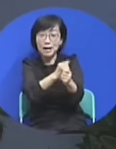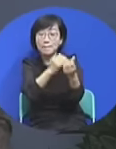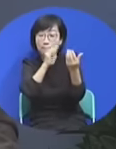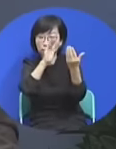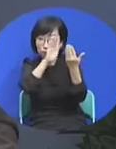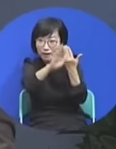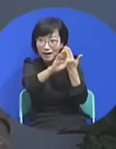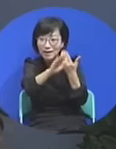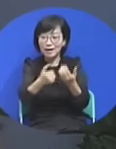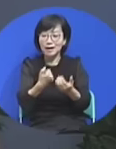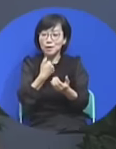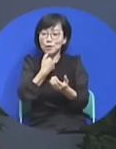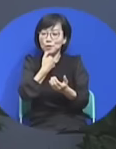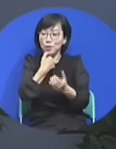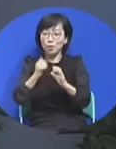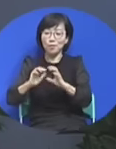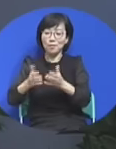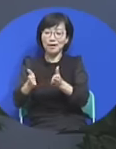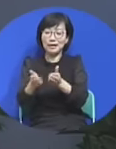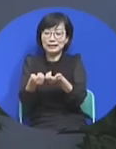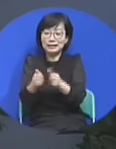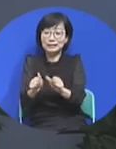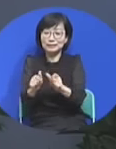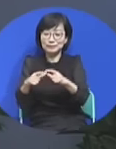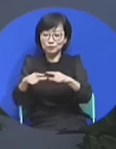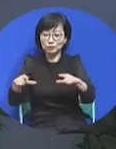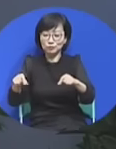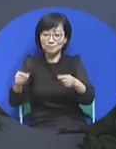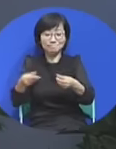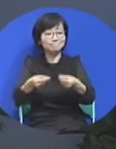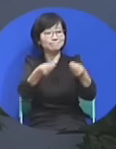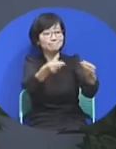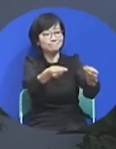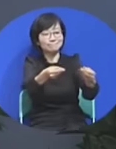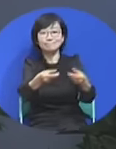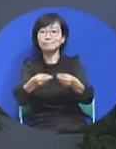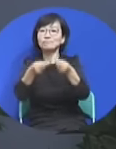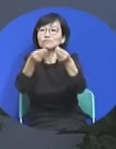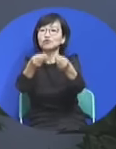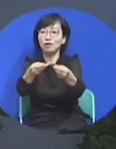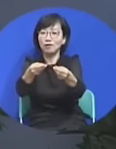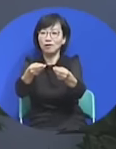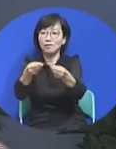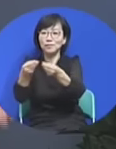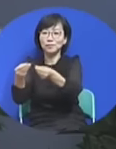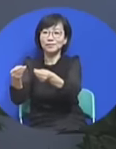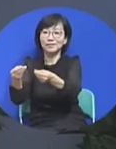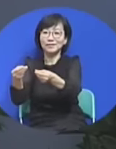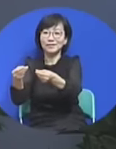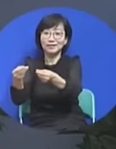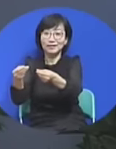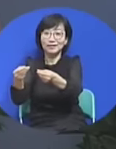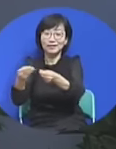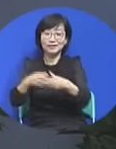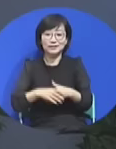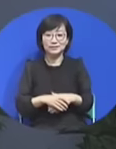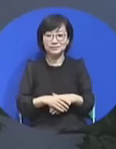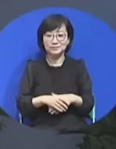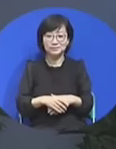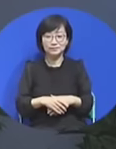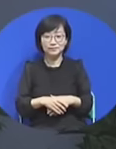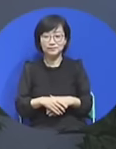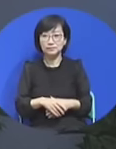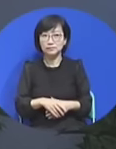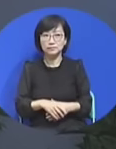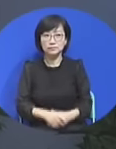very effectively. They went out and conquered these territories, raised up their idols, and then they gave them these honorary citizenships. 어느 정도 센 거 하면요, 이